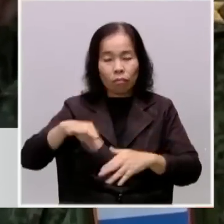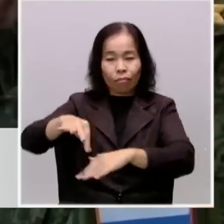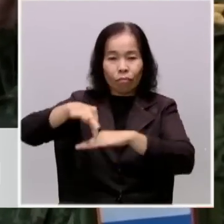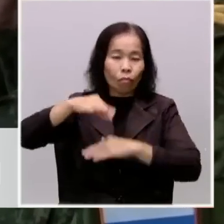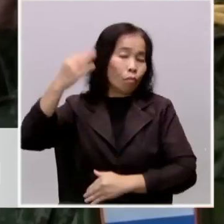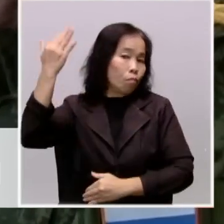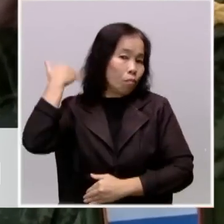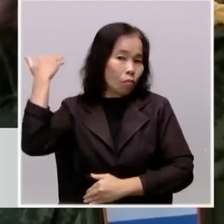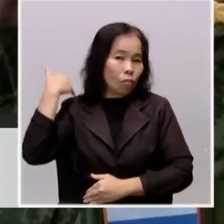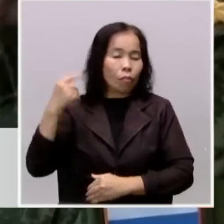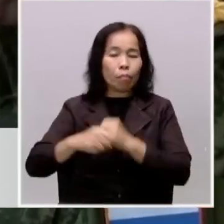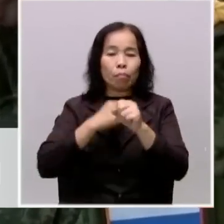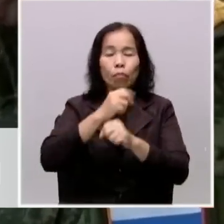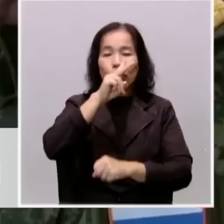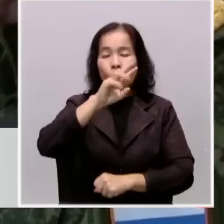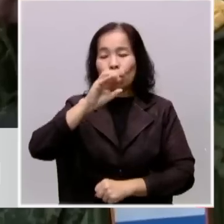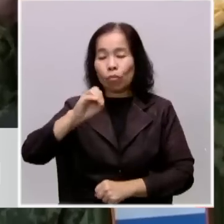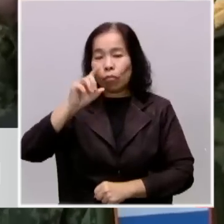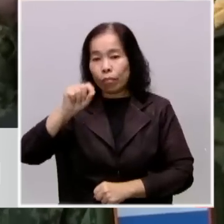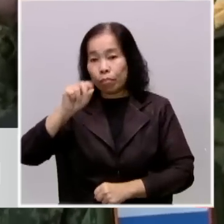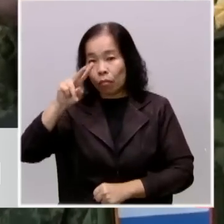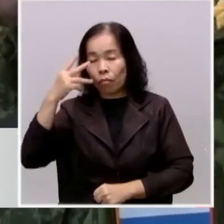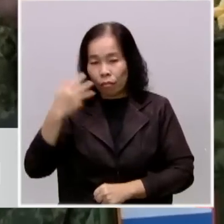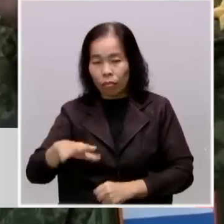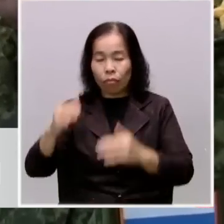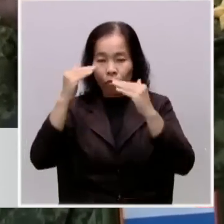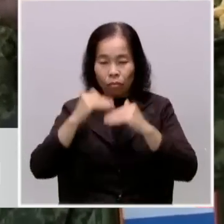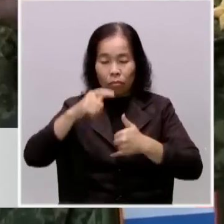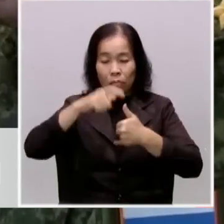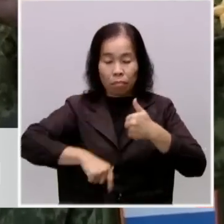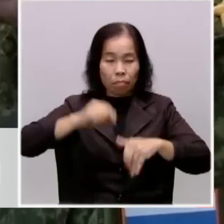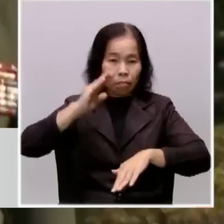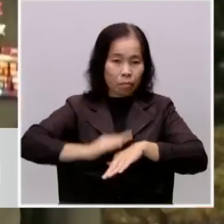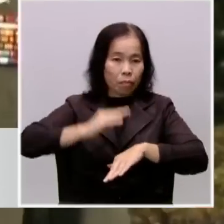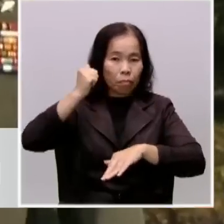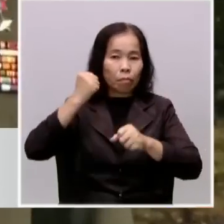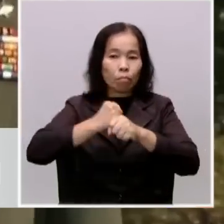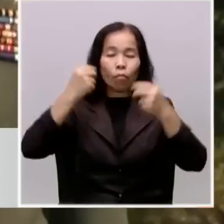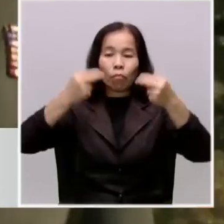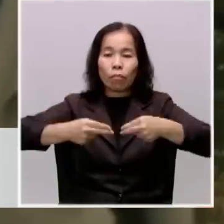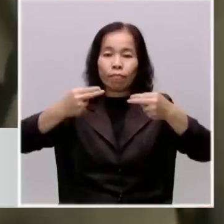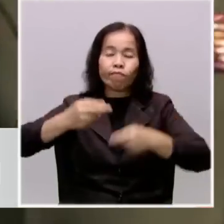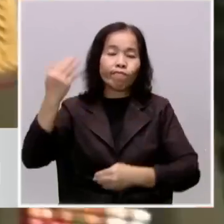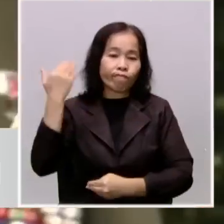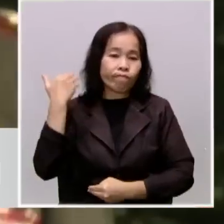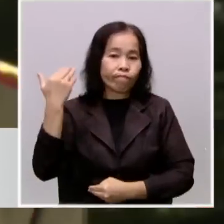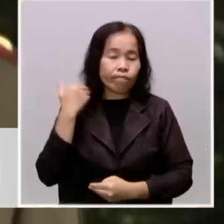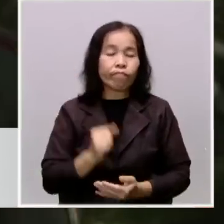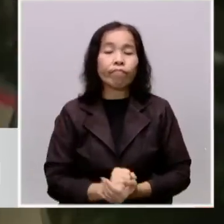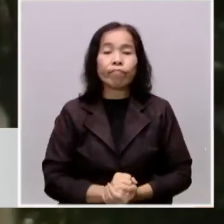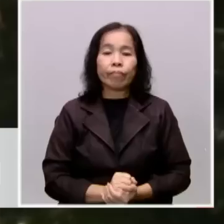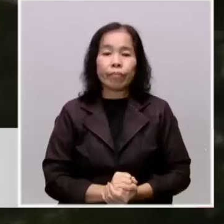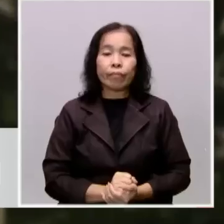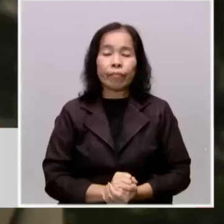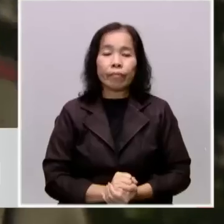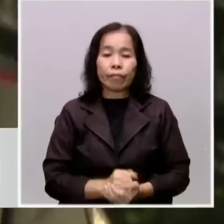ลาดิเมียร์ปูตินในปี2012ค่ะแล้วก็มีบทบาทสำคัญในปฏิบัติการผนวกแคว้นไครเมียมาเป็นของรัสเซียด้วยทีนี้แ